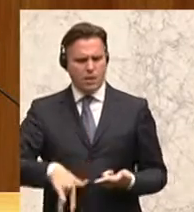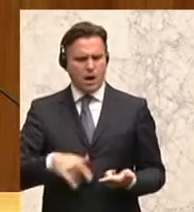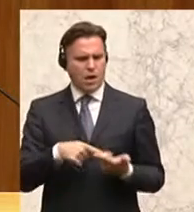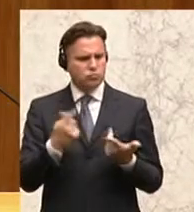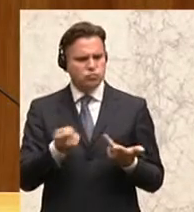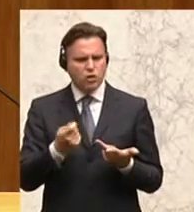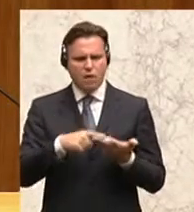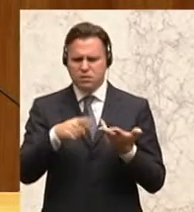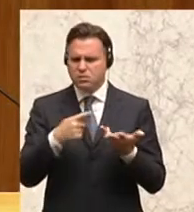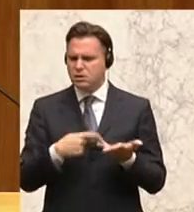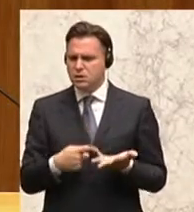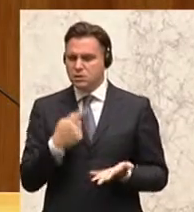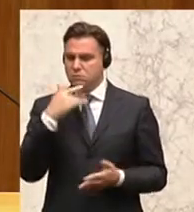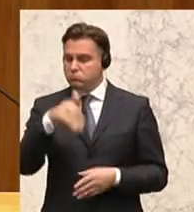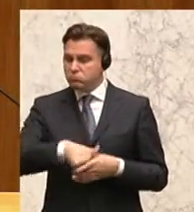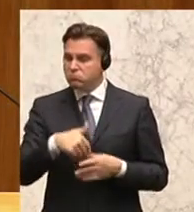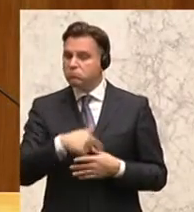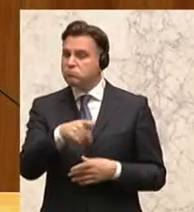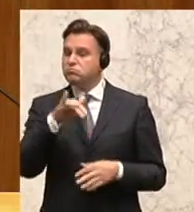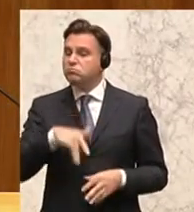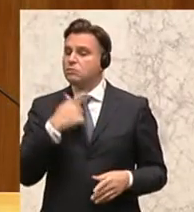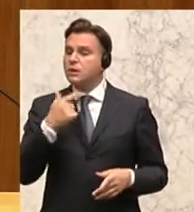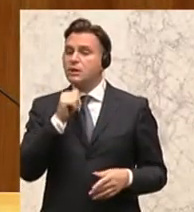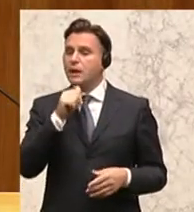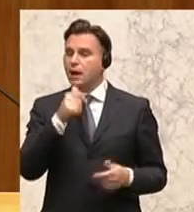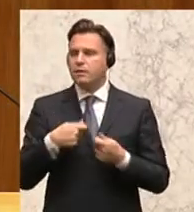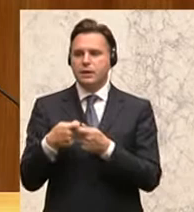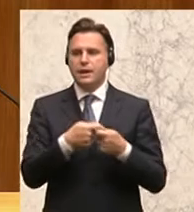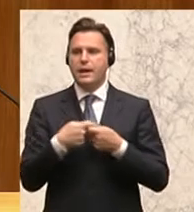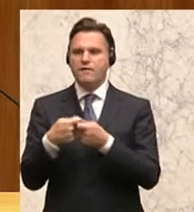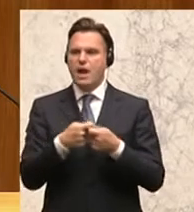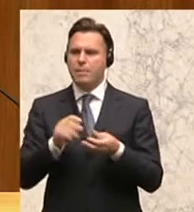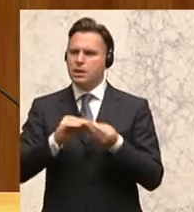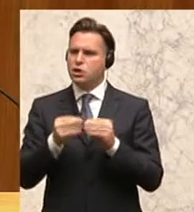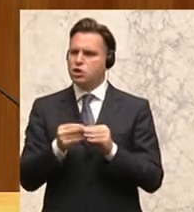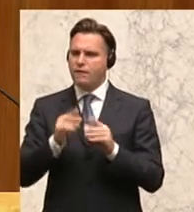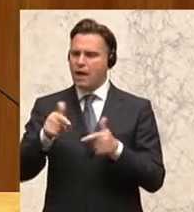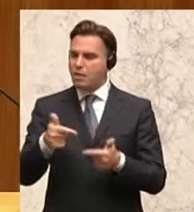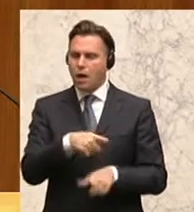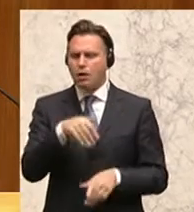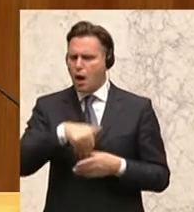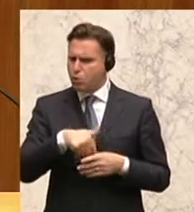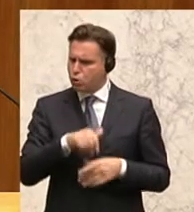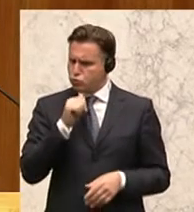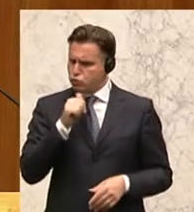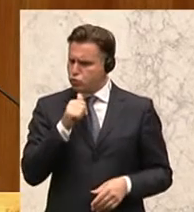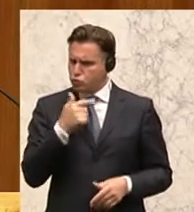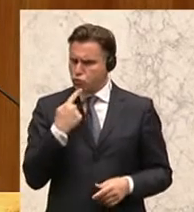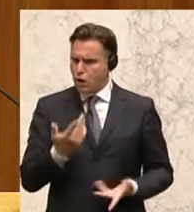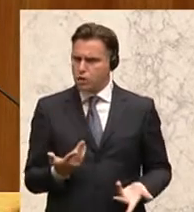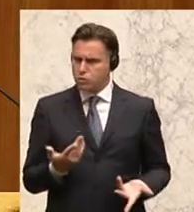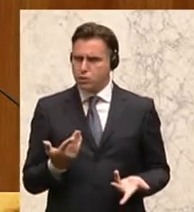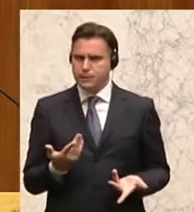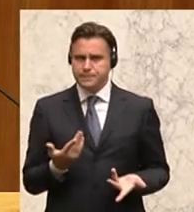weil das kein gewerbliches Einlagengeschäft ist. Das hat auch niemand behauptet, dass es das ist. Wenn zum Beispiel